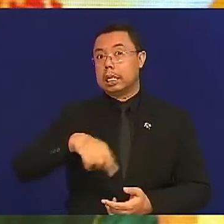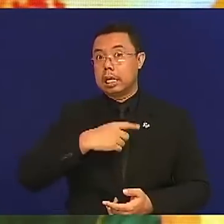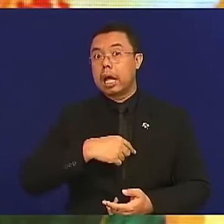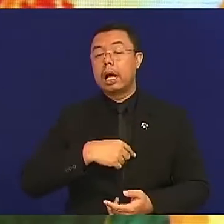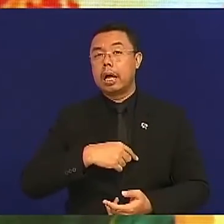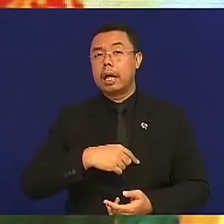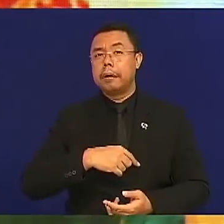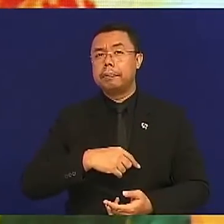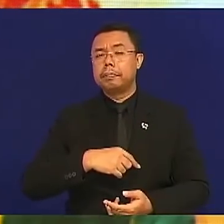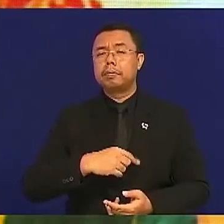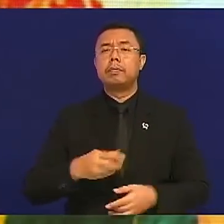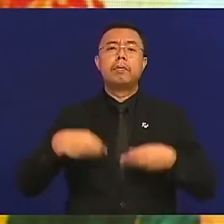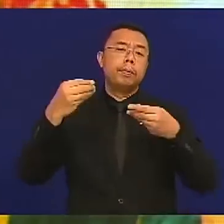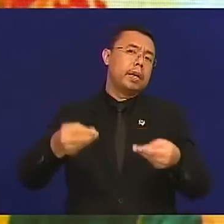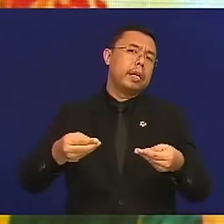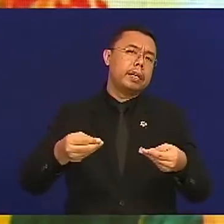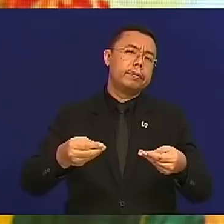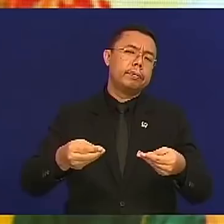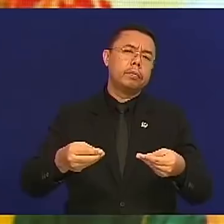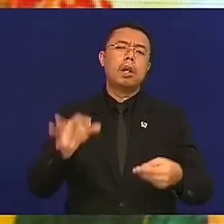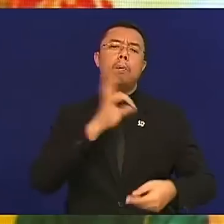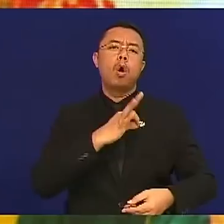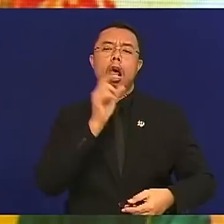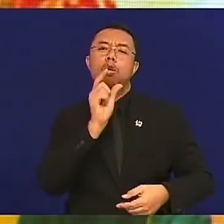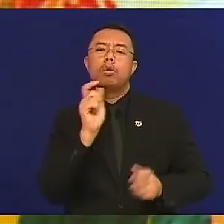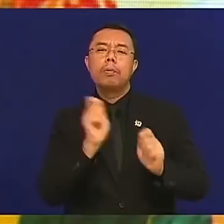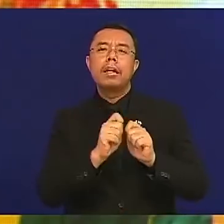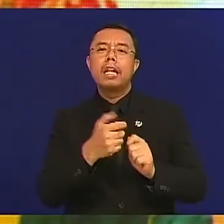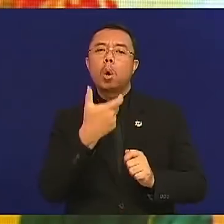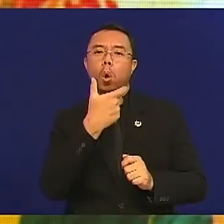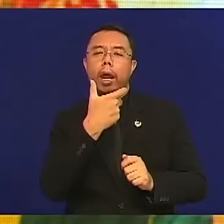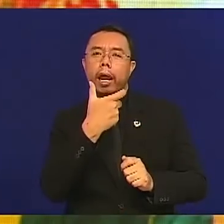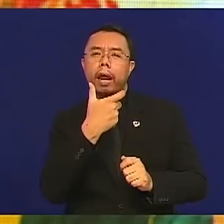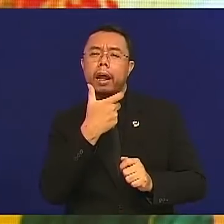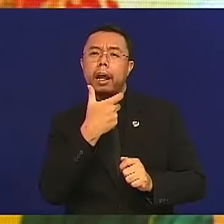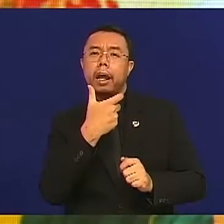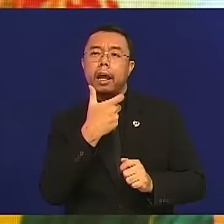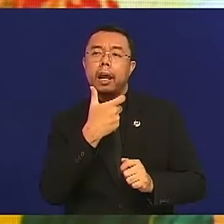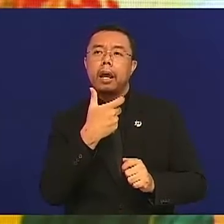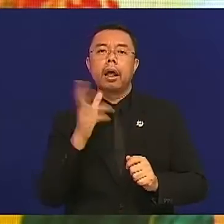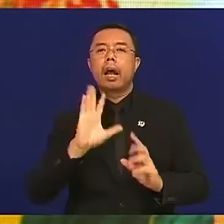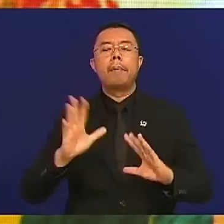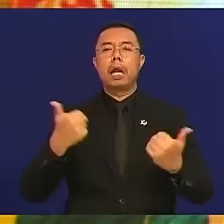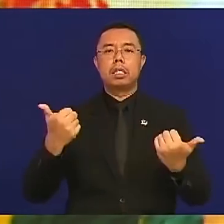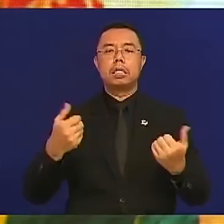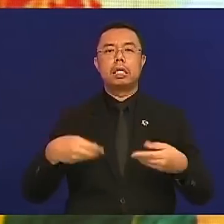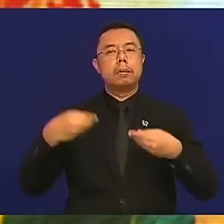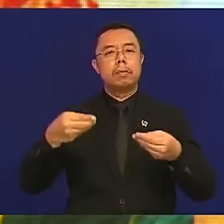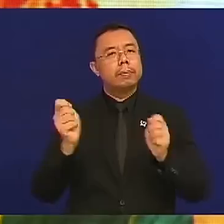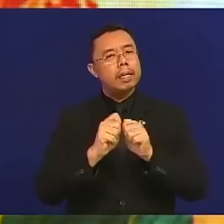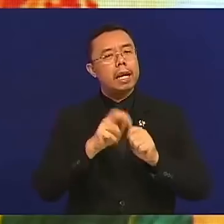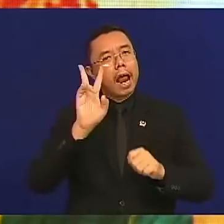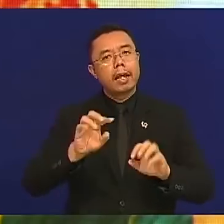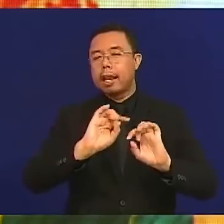Kita beri modal untuk membuat kue, enggak berhasil, bikin